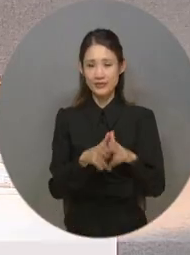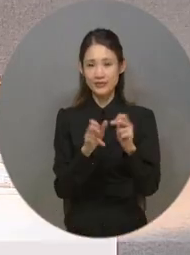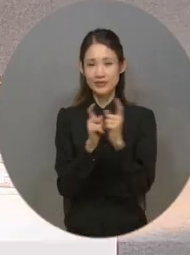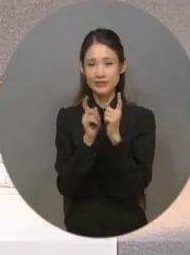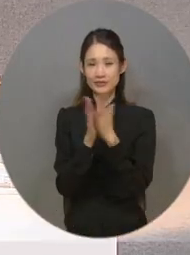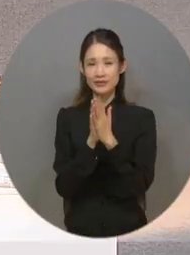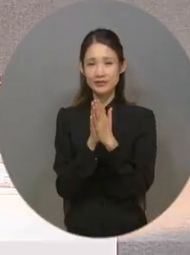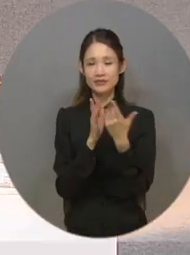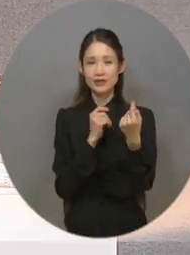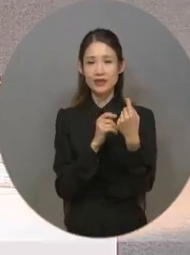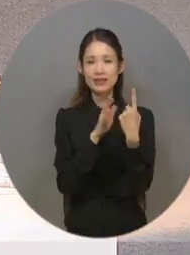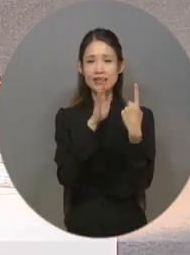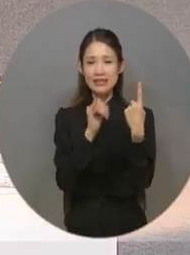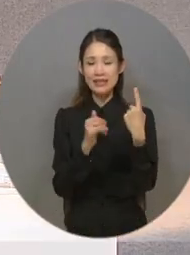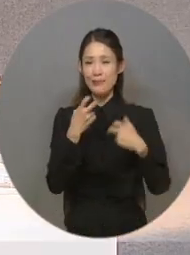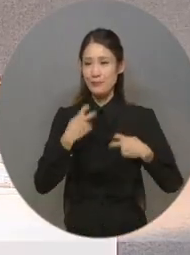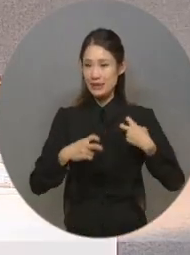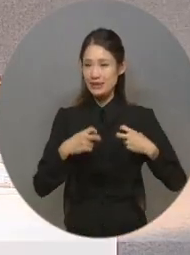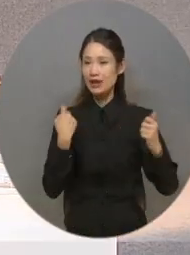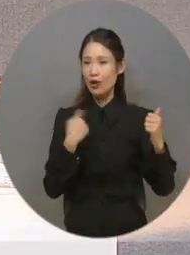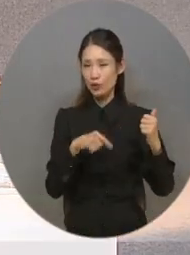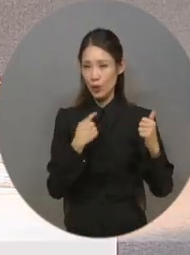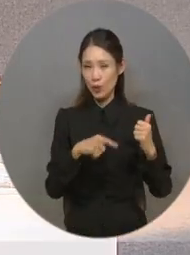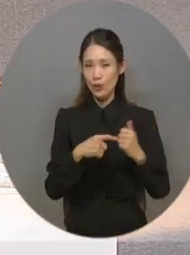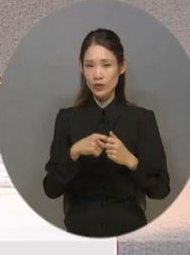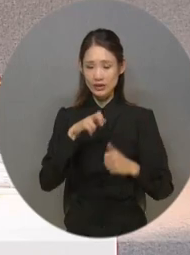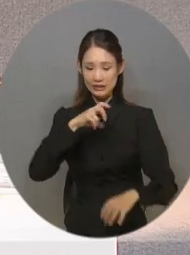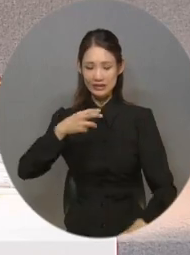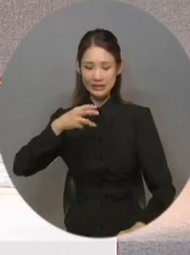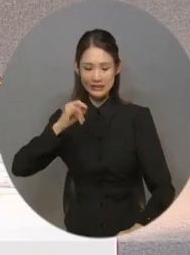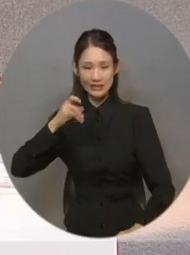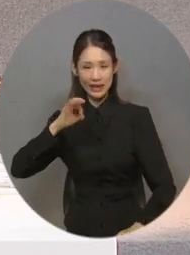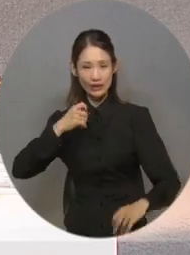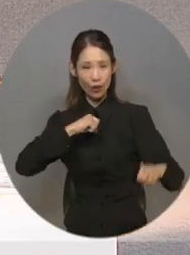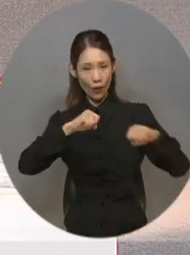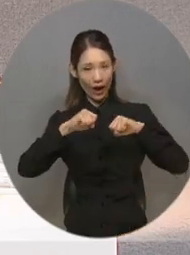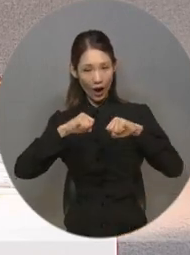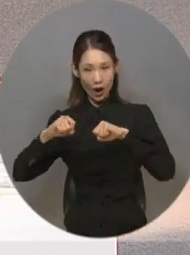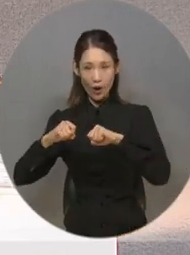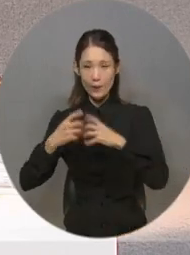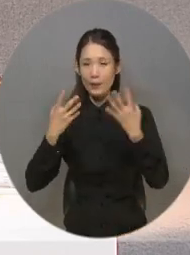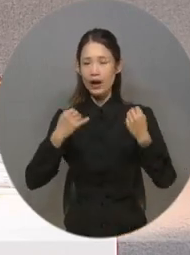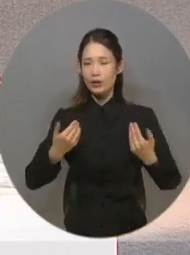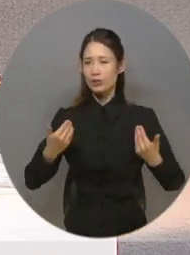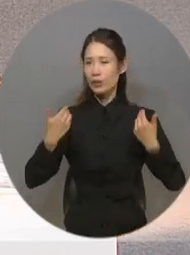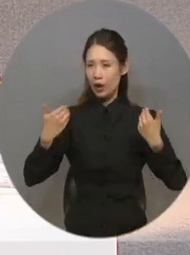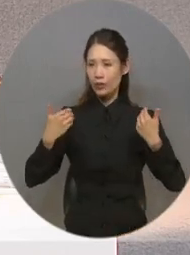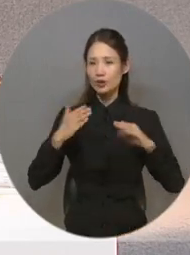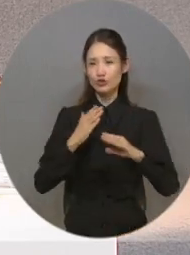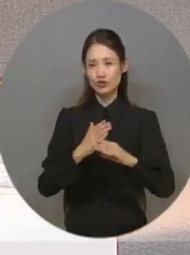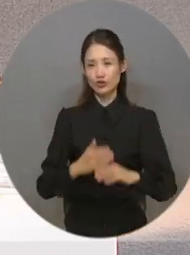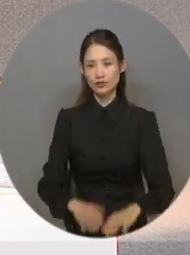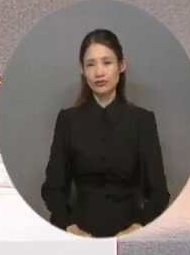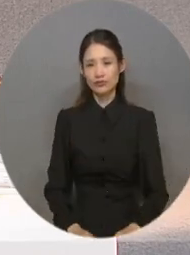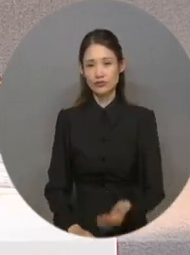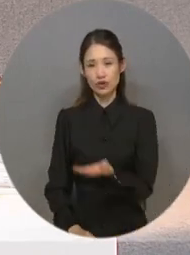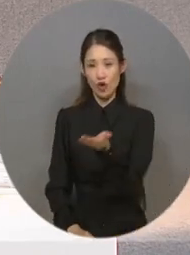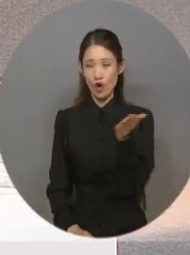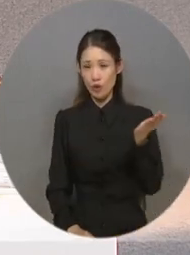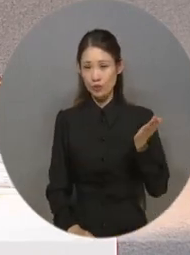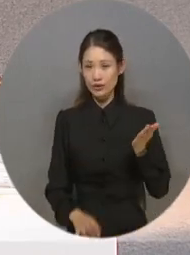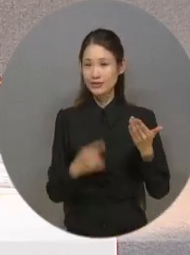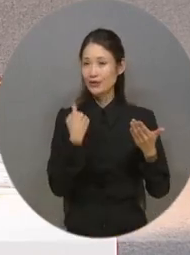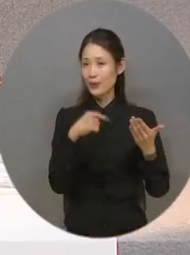당사자분들이 이런 미디어 교육이라든지 크리에이터 활동들을 하고 계시면서 많은 이슈화가 되고 있습니다. 네. 여러분들도